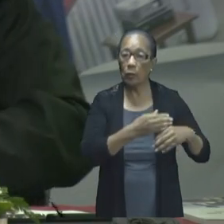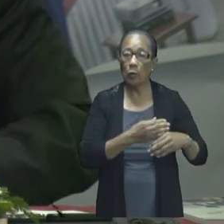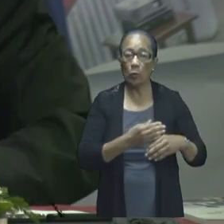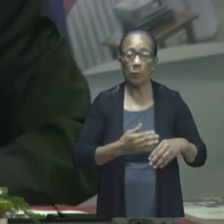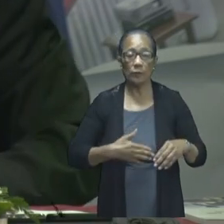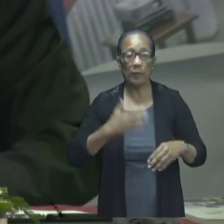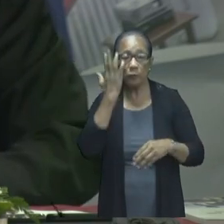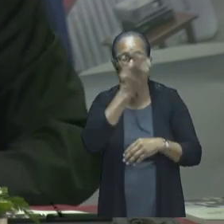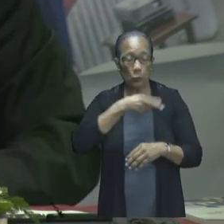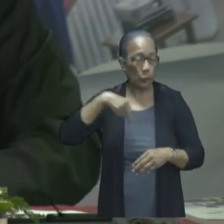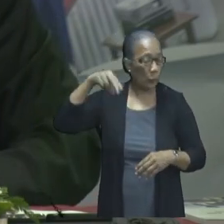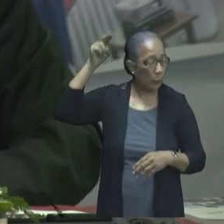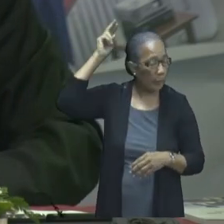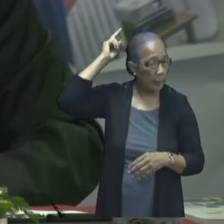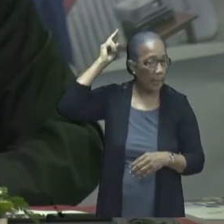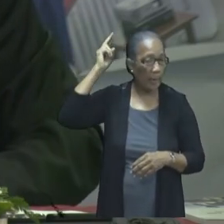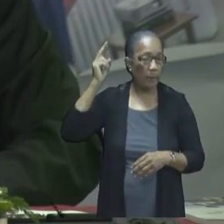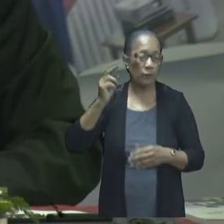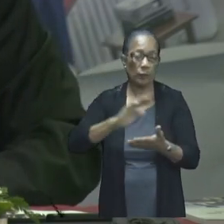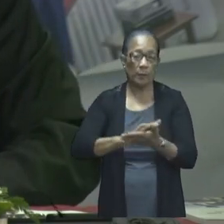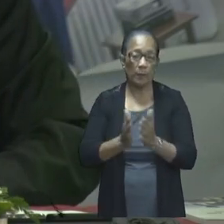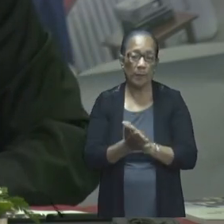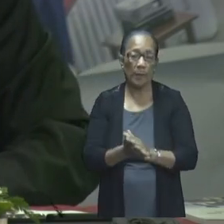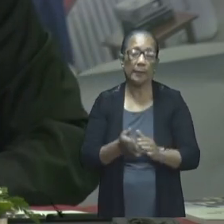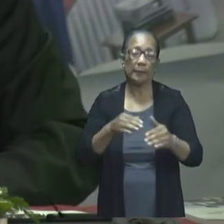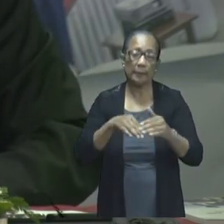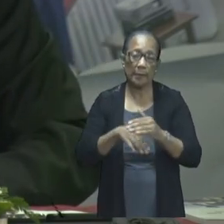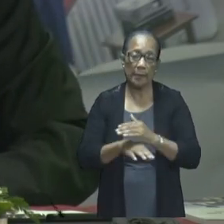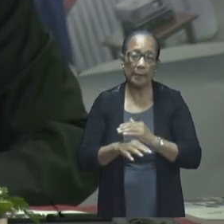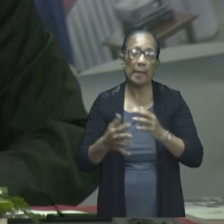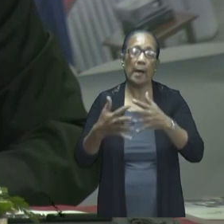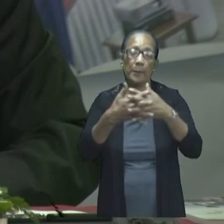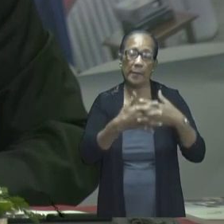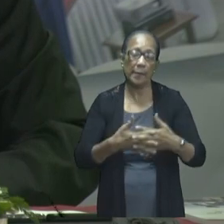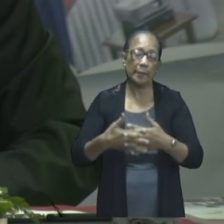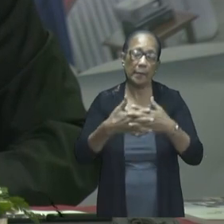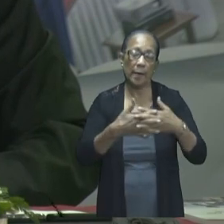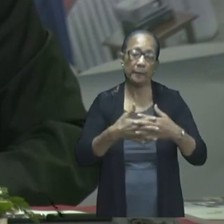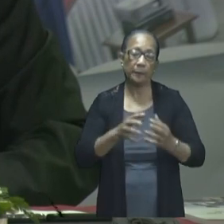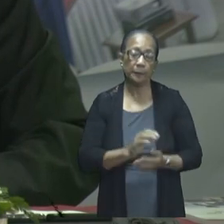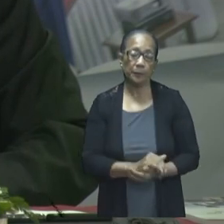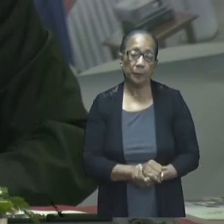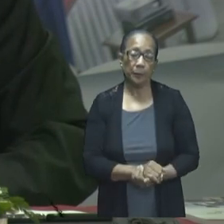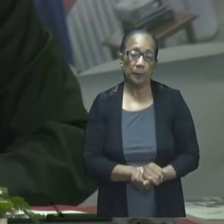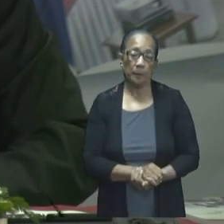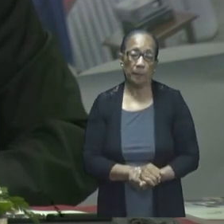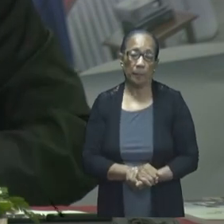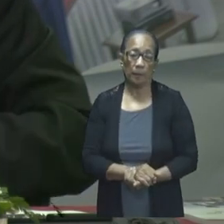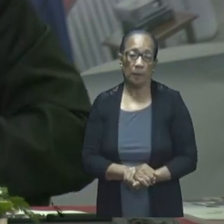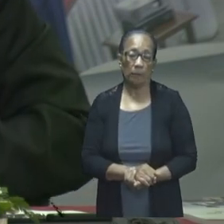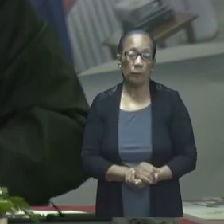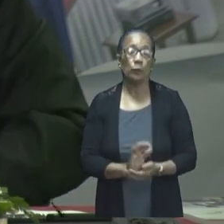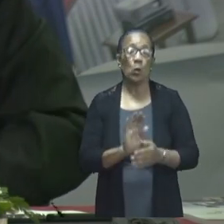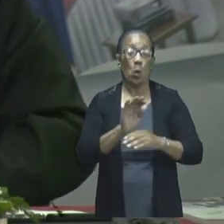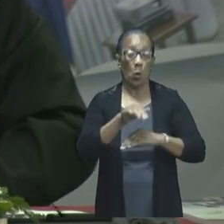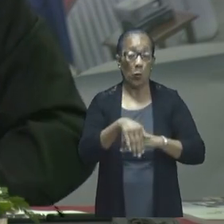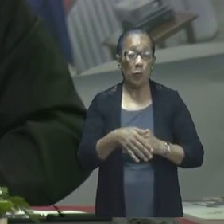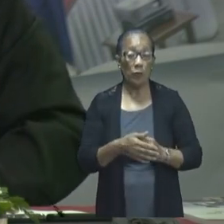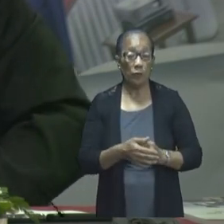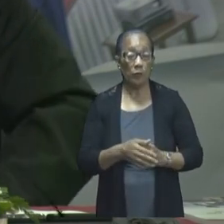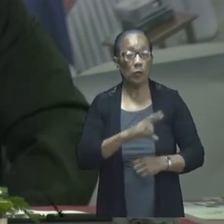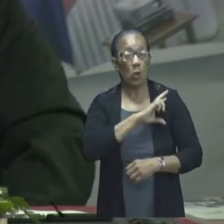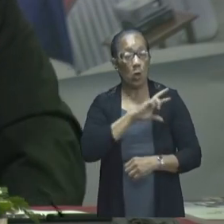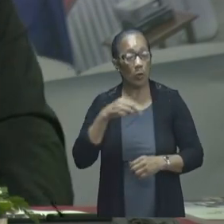worden markt in amerika voor wat betreft onze